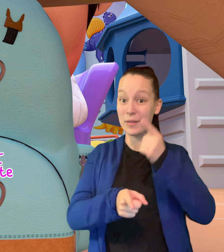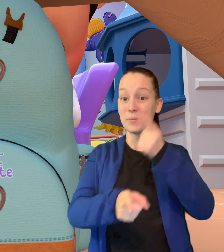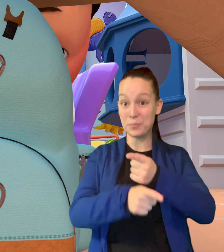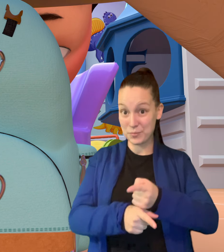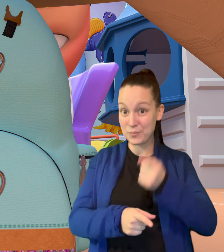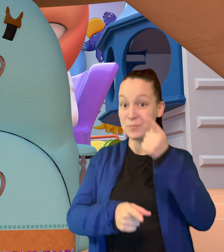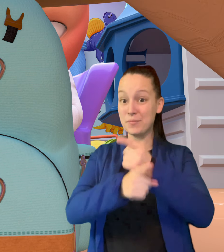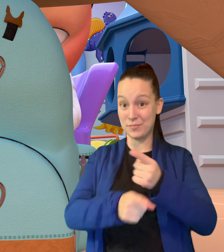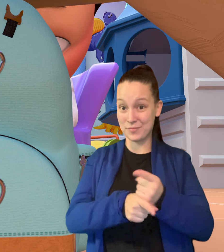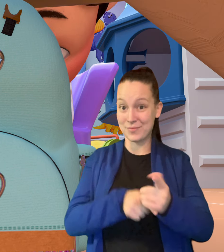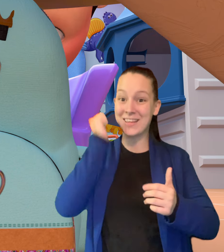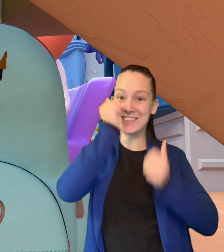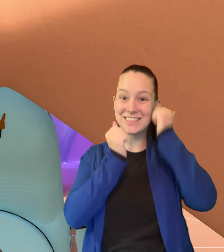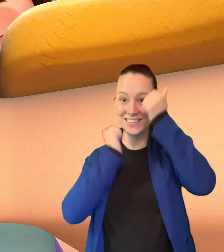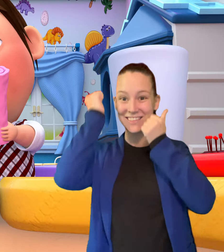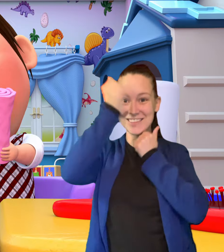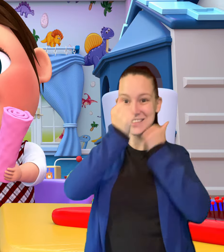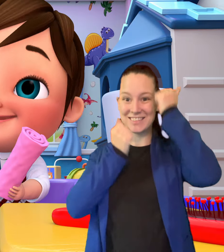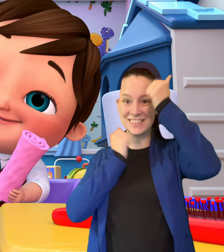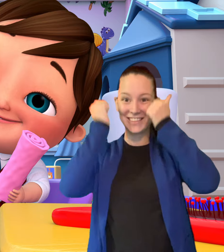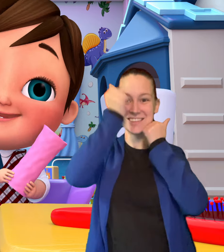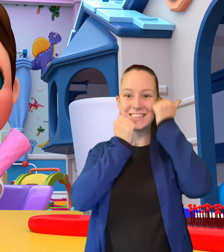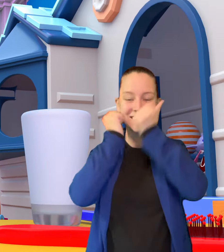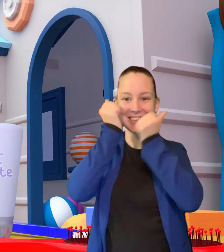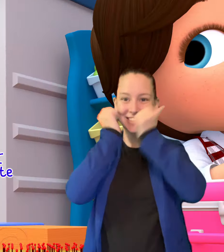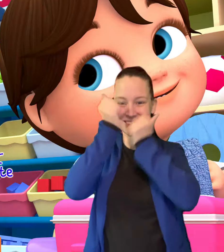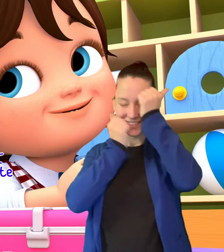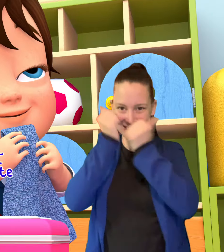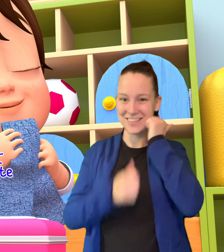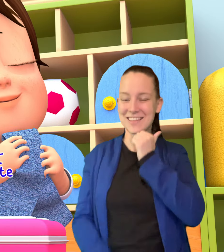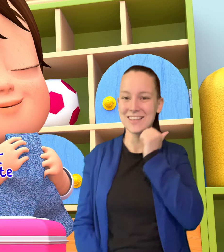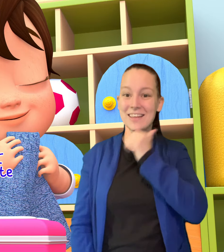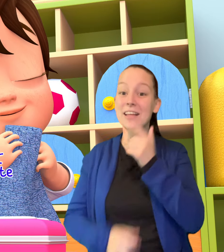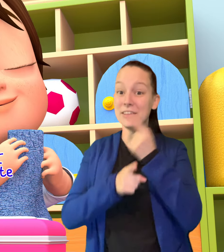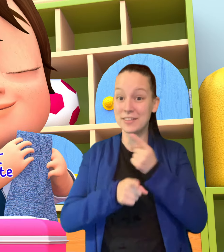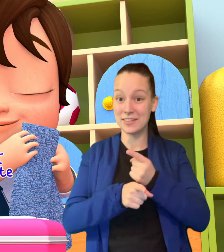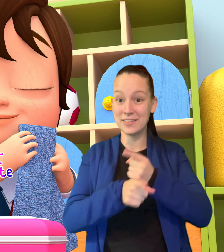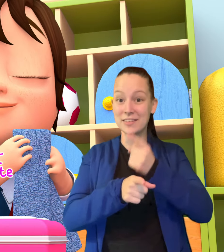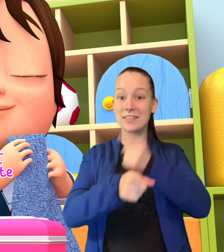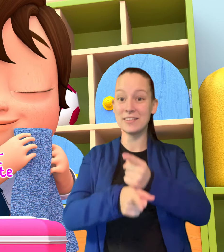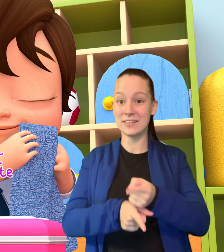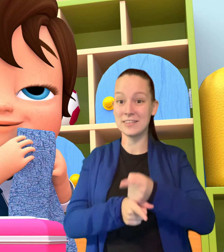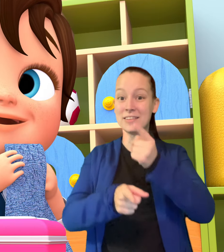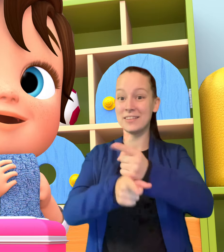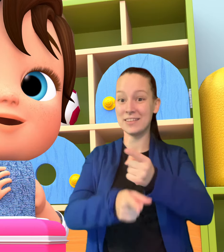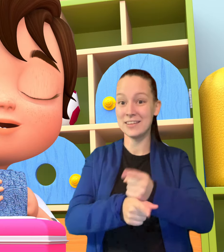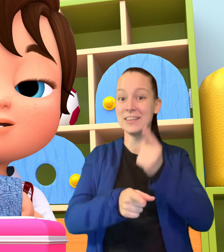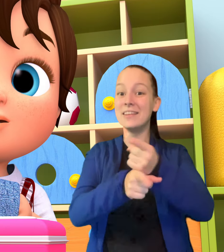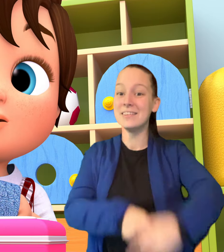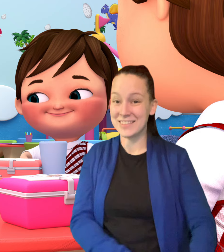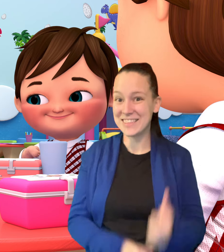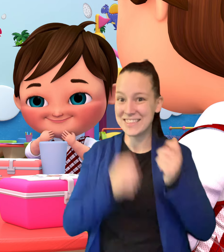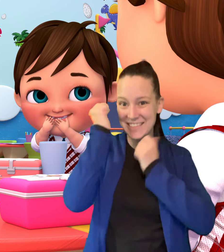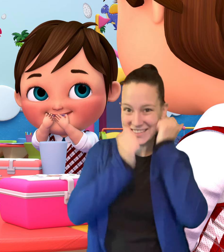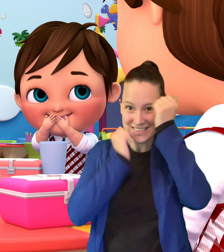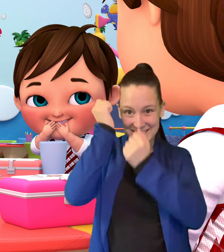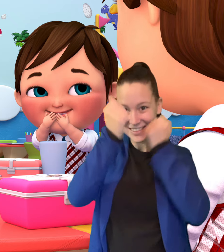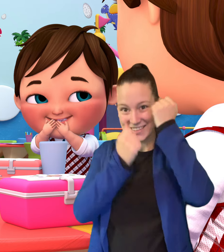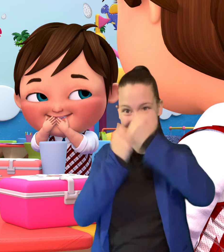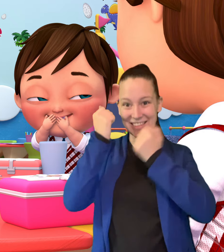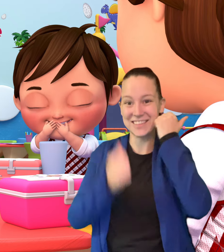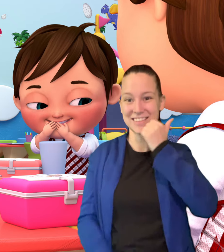洗って毎日ねちゃんとちゃんと洗って毎日